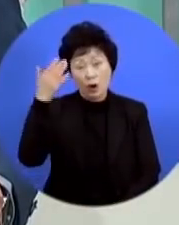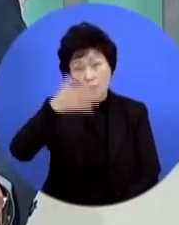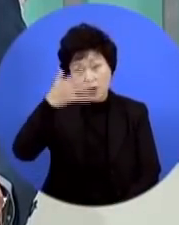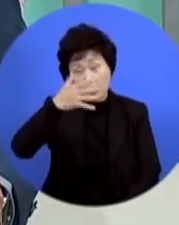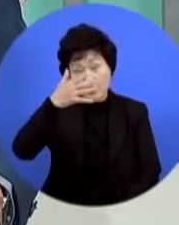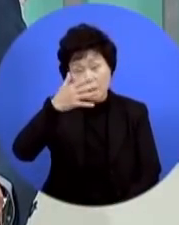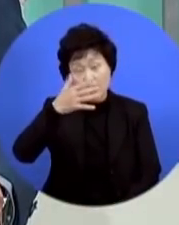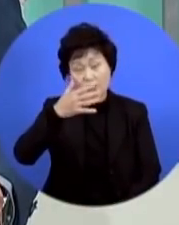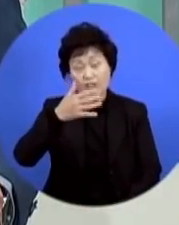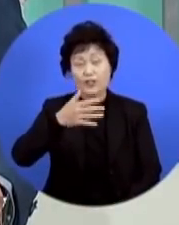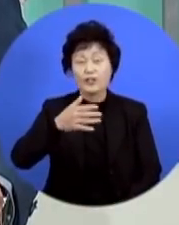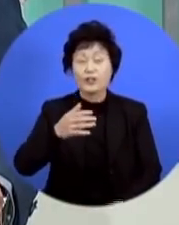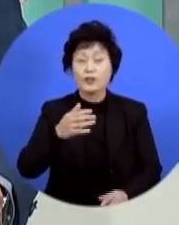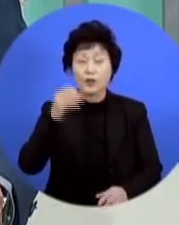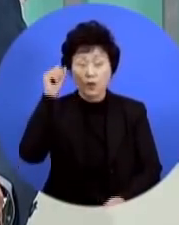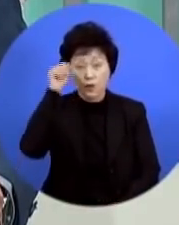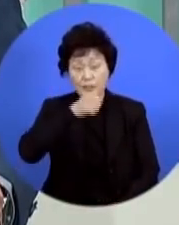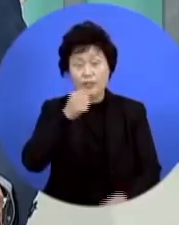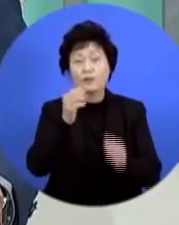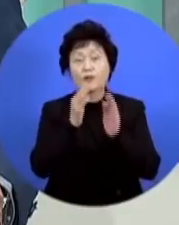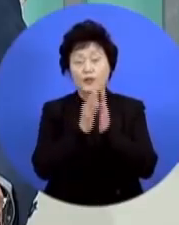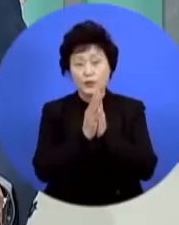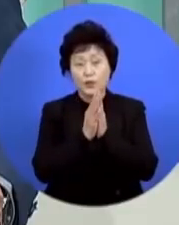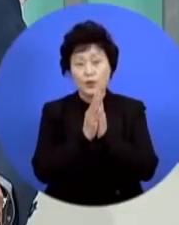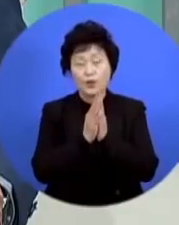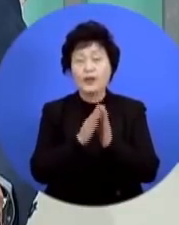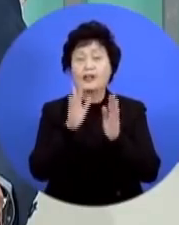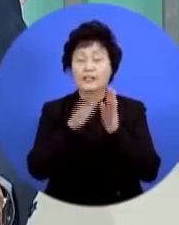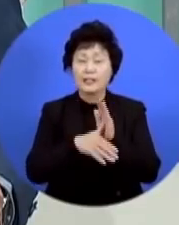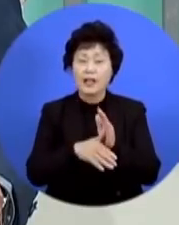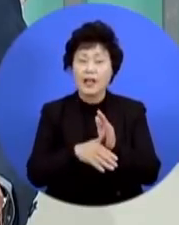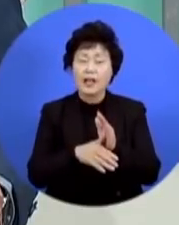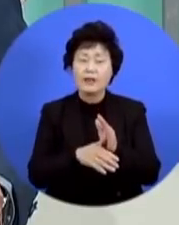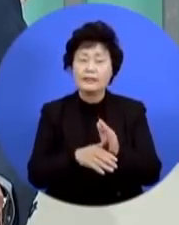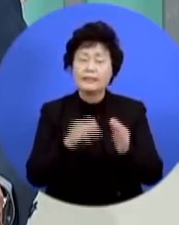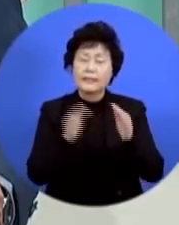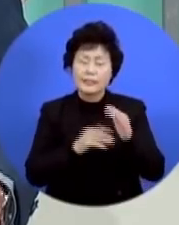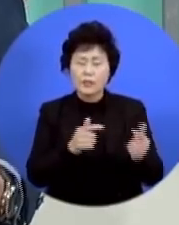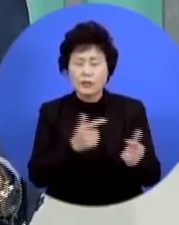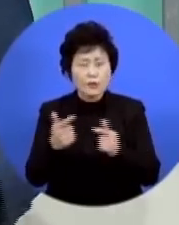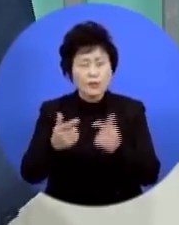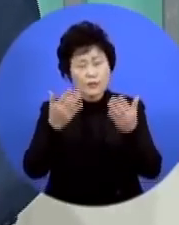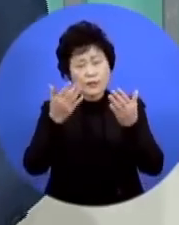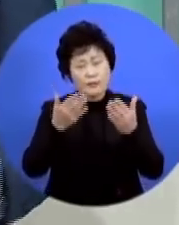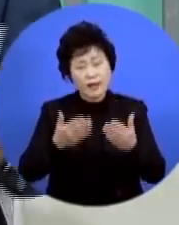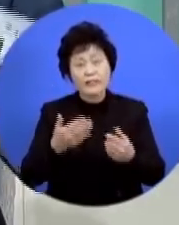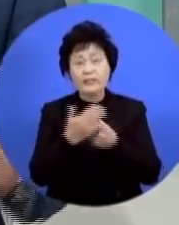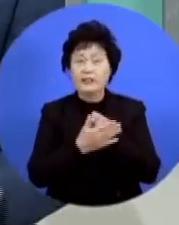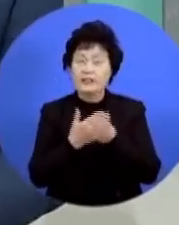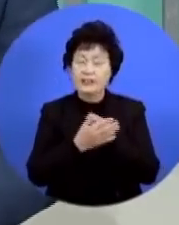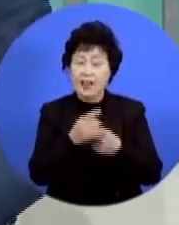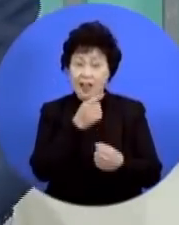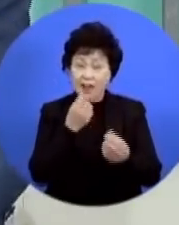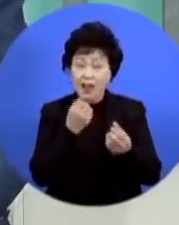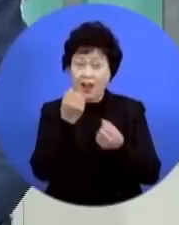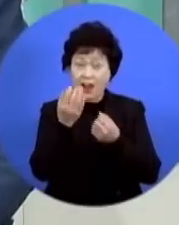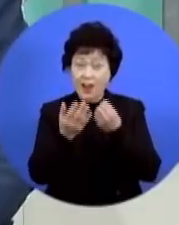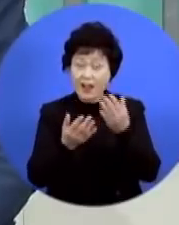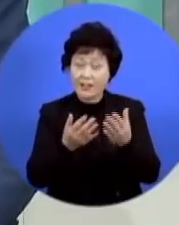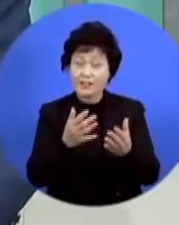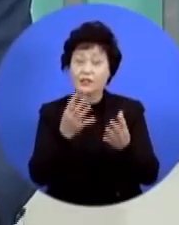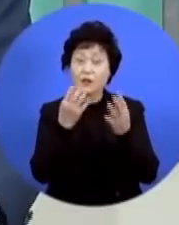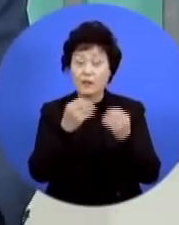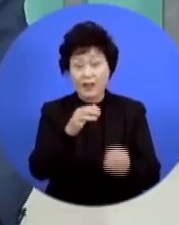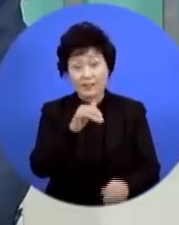하면서 우리 성도들이 받았던 은혜라던가 이런 것들을 간증이 있을 거 아니에요. 아니, 글이 많이 올라올 것 같아요. 그거